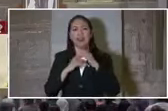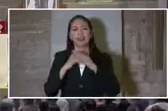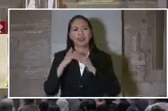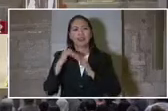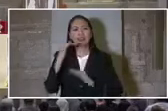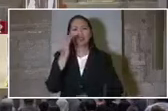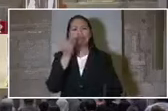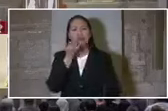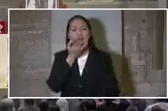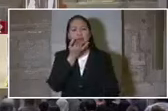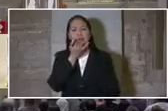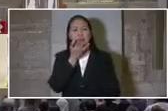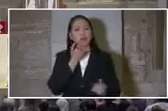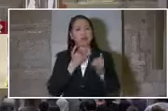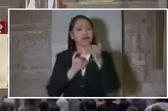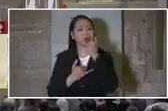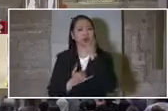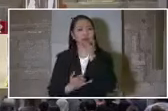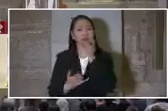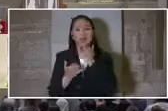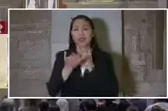humiinhawa sa